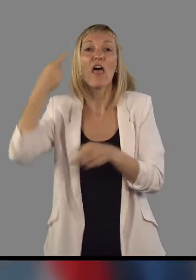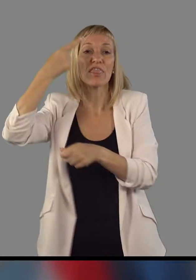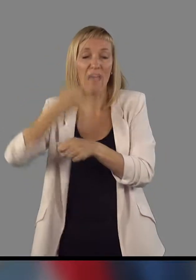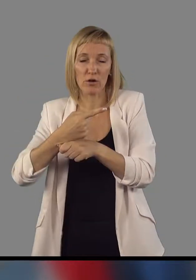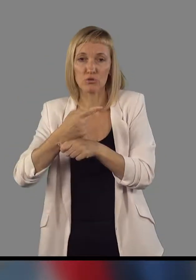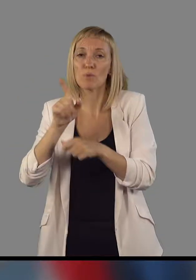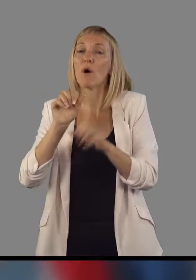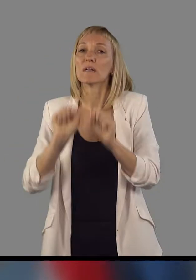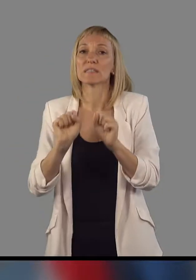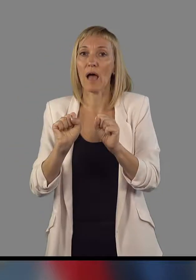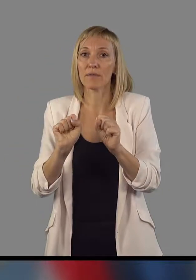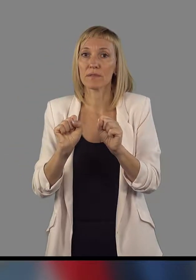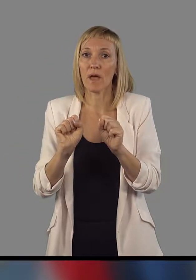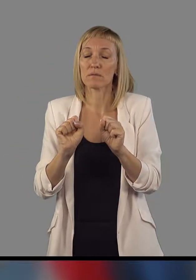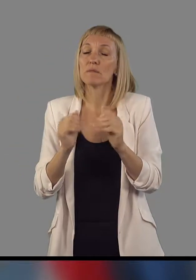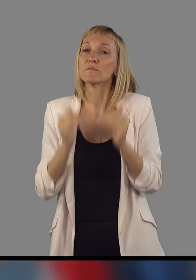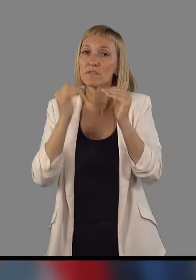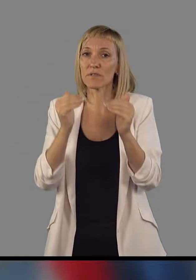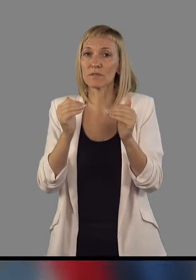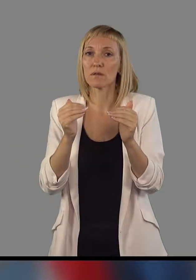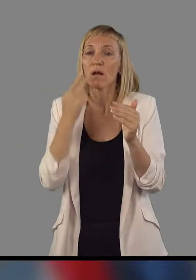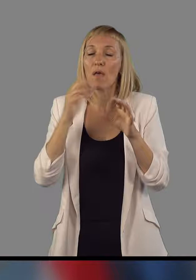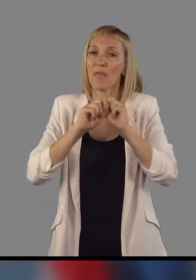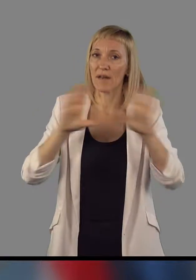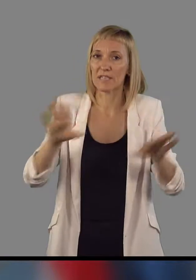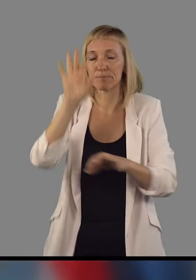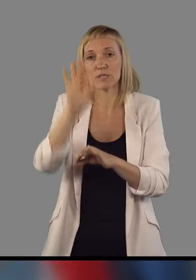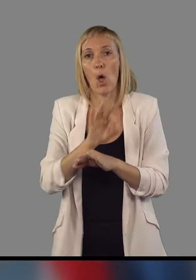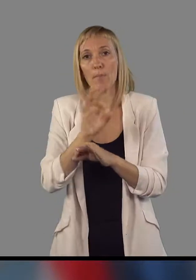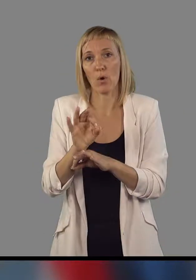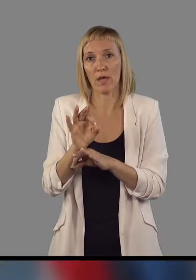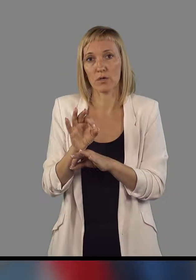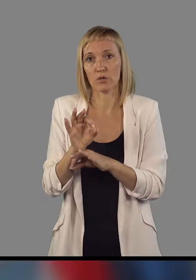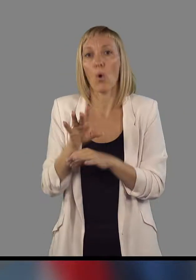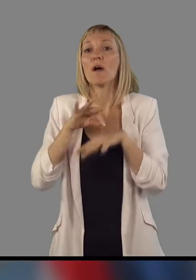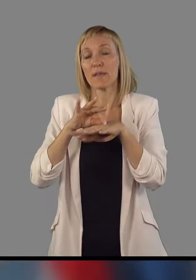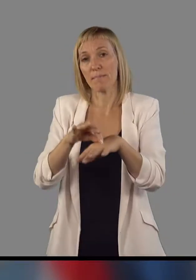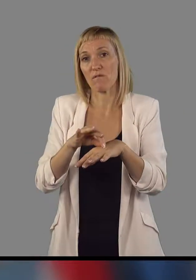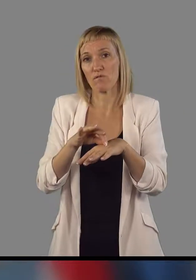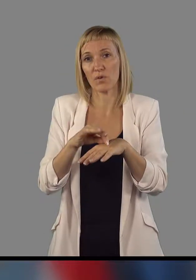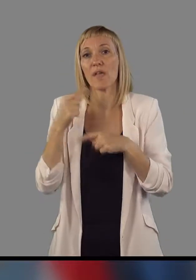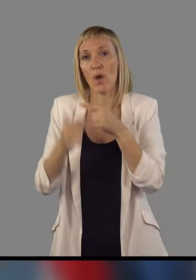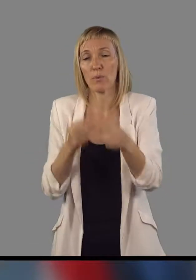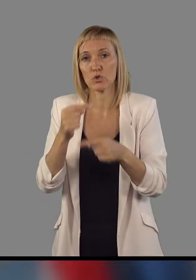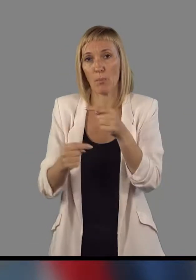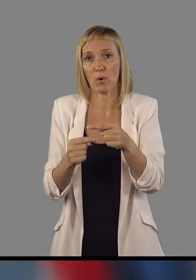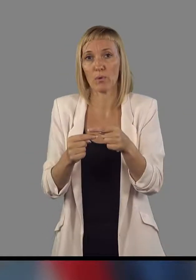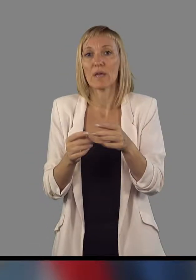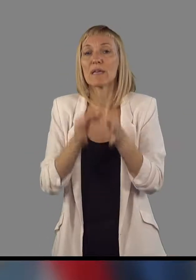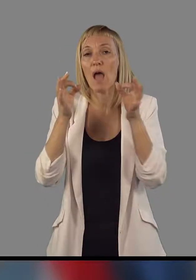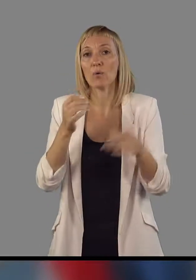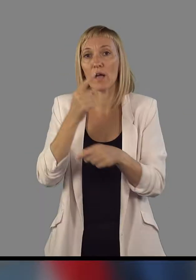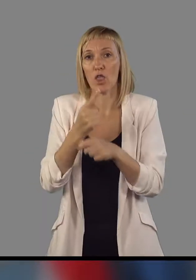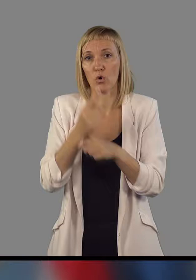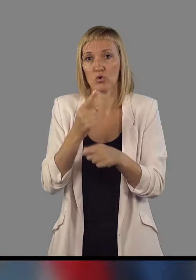tako samih javnih razpisov, projektov in tudi samega vodenja